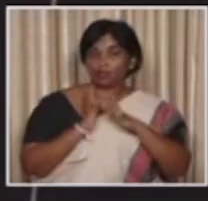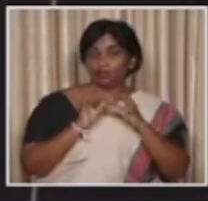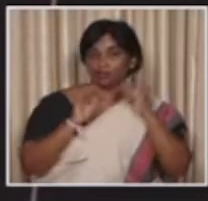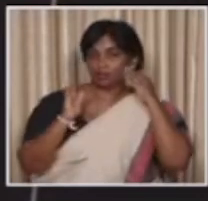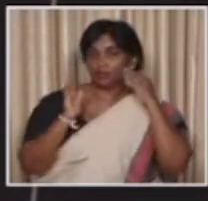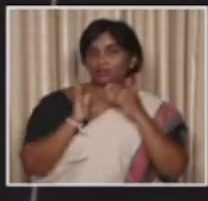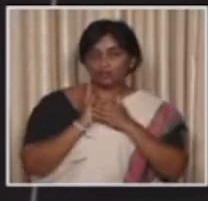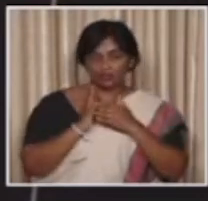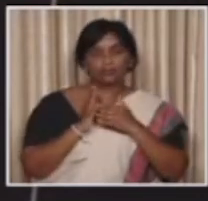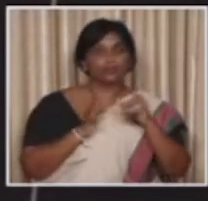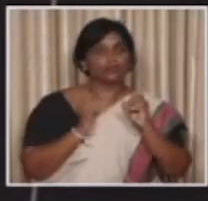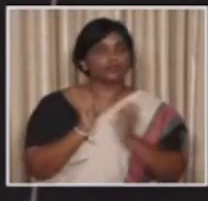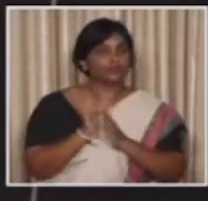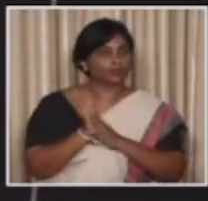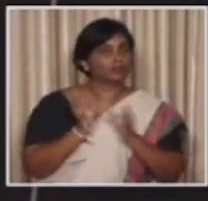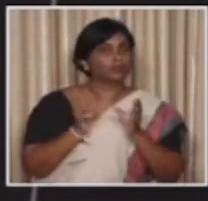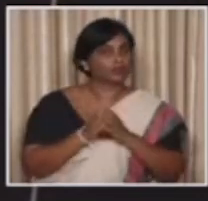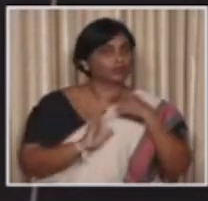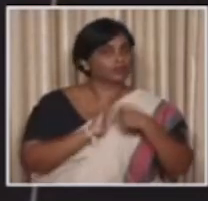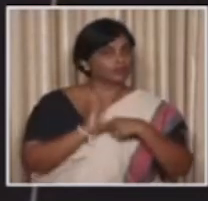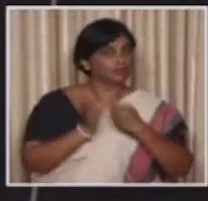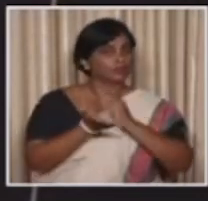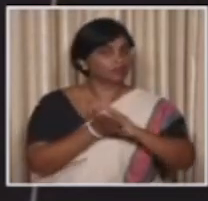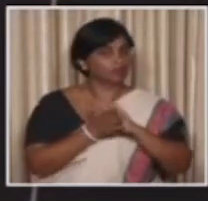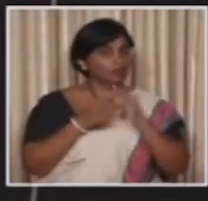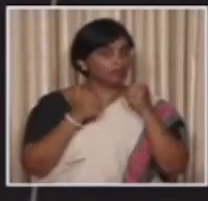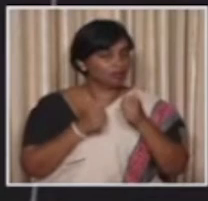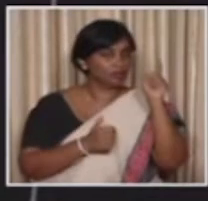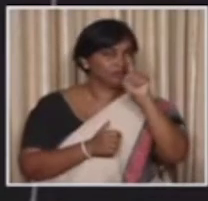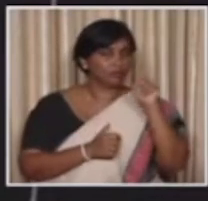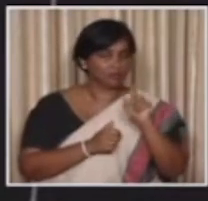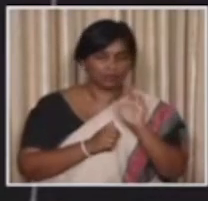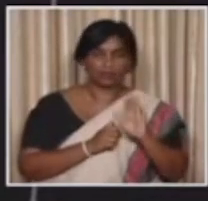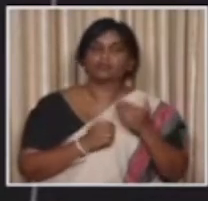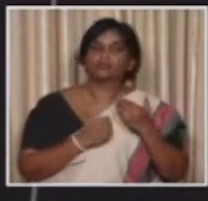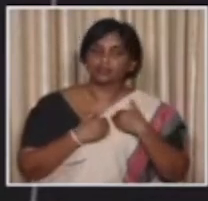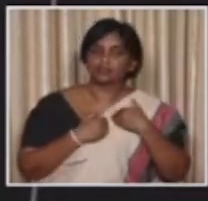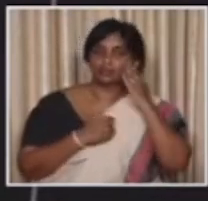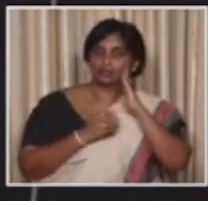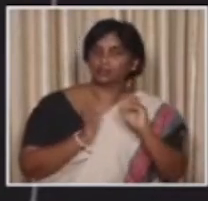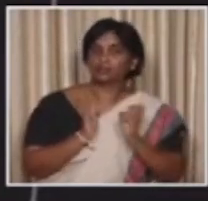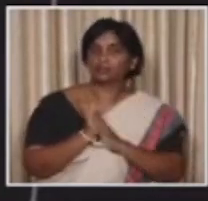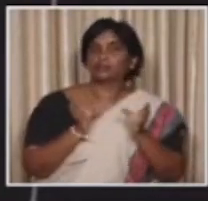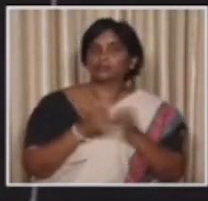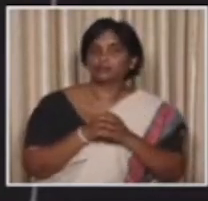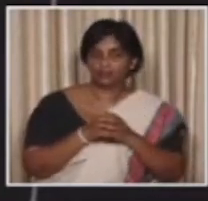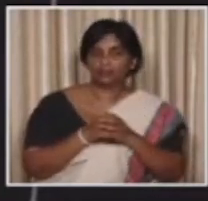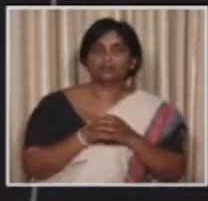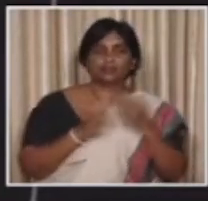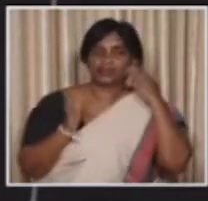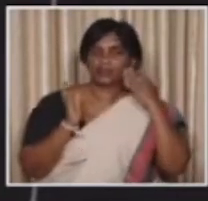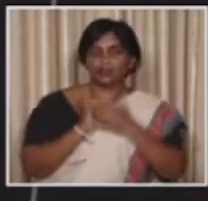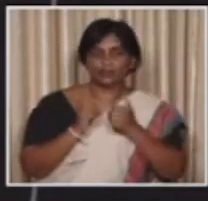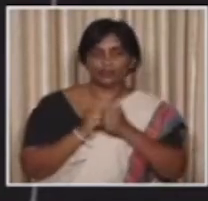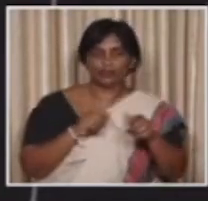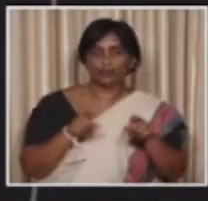කරත් ඒ කොමිෂන් සභාවලින් රටට සාධාරණ සේවයක් වෙනවද කියන ප්‍රශ්නාර්ථය මට තියෙනවා. ඒ නිසා ස්වාධීන කොමිෂන් සභාවල පිළිමද